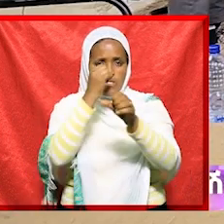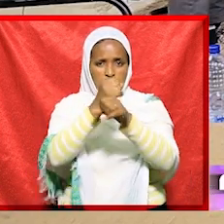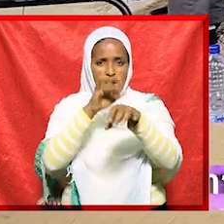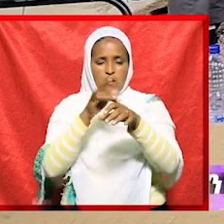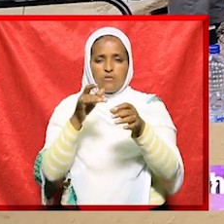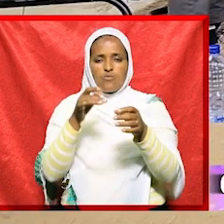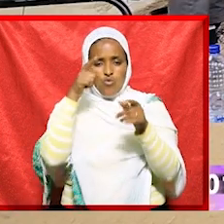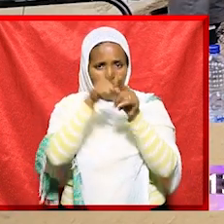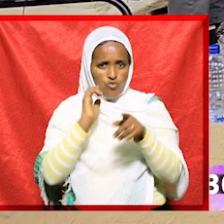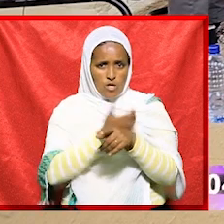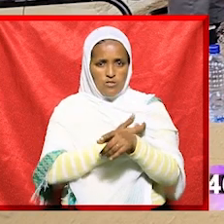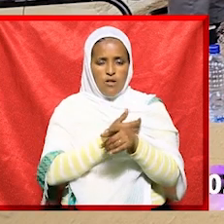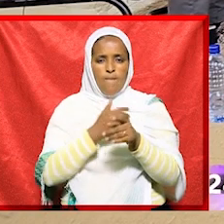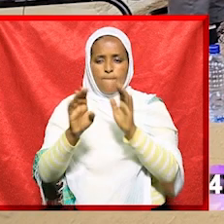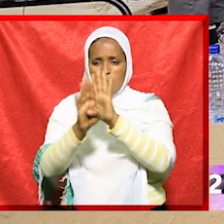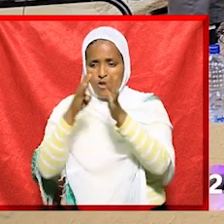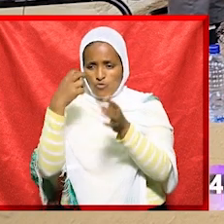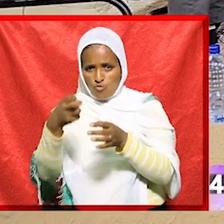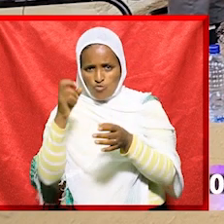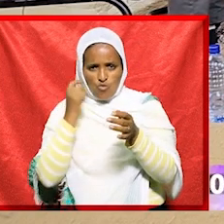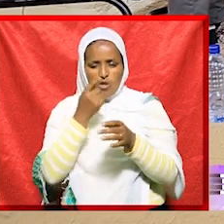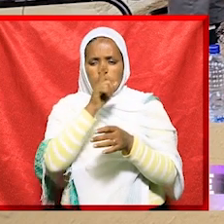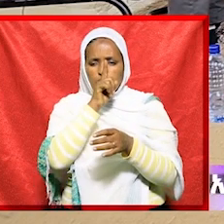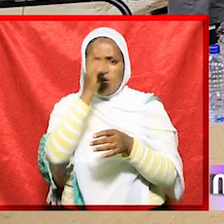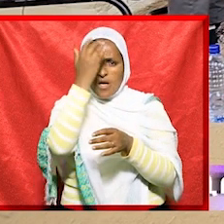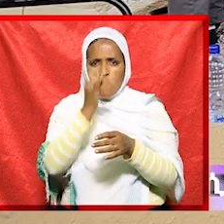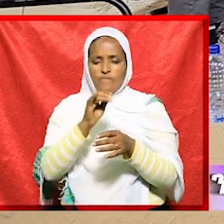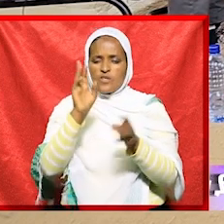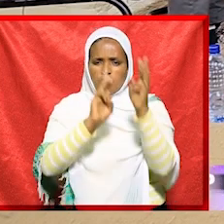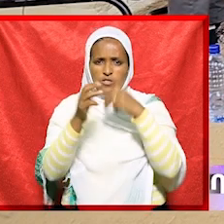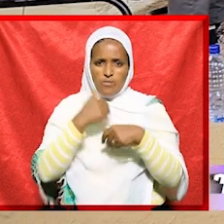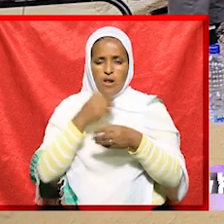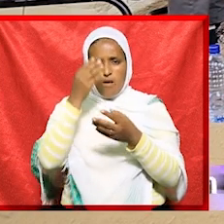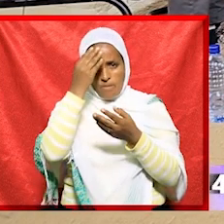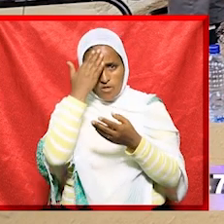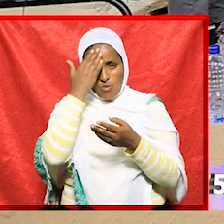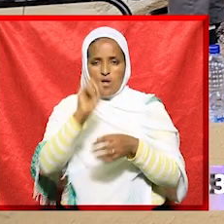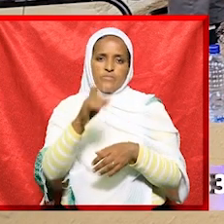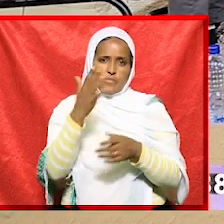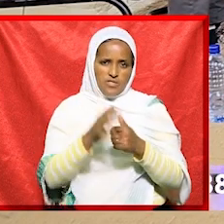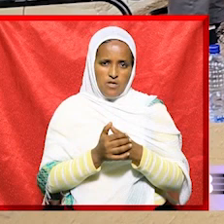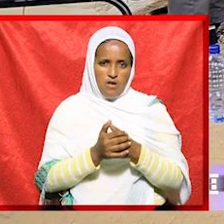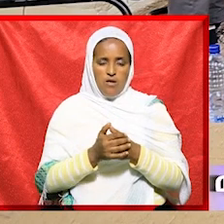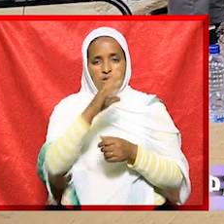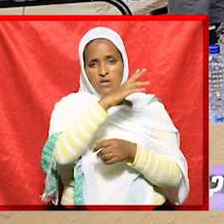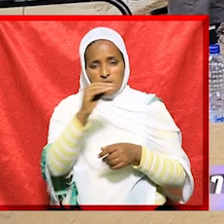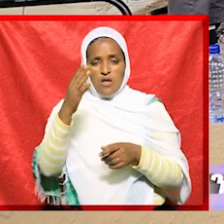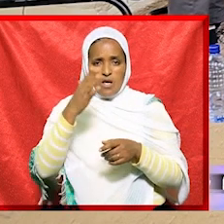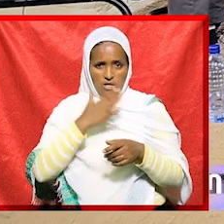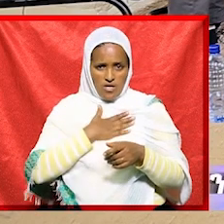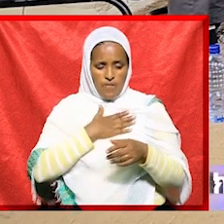ሌሎቹም እንደው በተለይ በዚህ ስራ ላይ እየተሰማራችሁ ወንድሞቻችን በራቸውንም ያንኳኳችሁ ለምን ዝም እንደሚሉ ችግርም ካለ መታወቅ